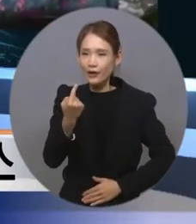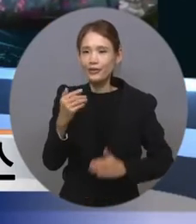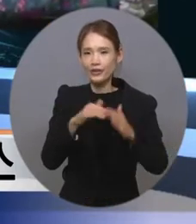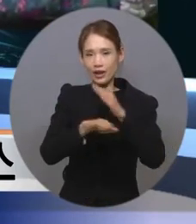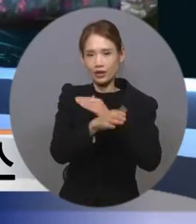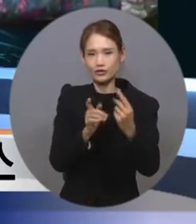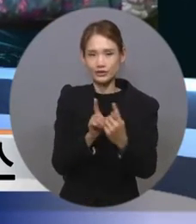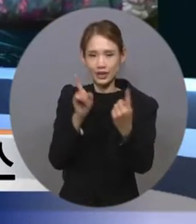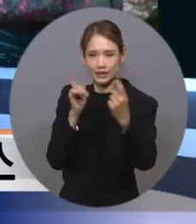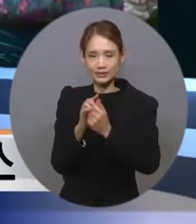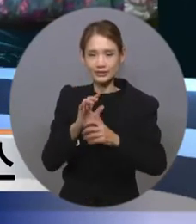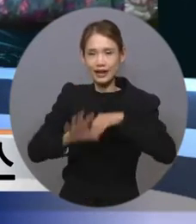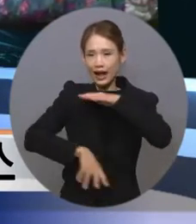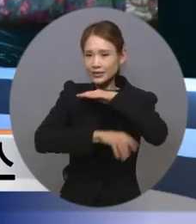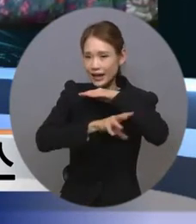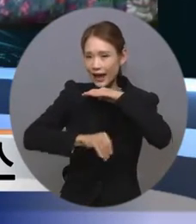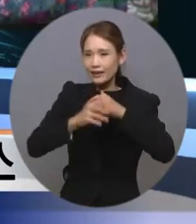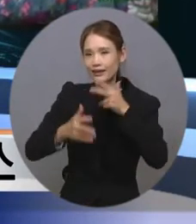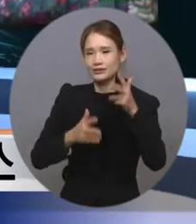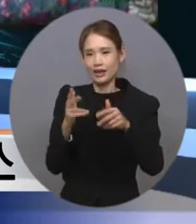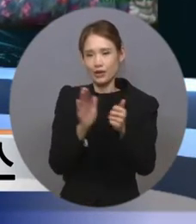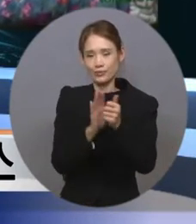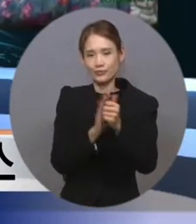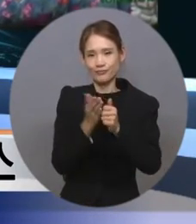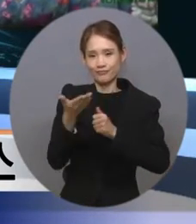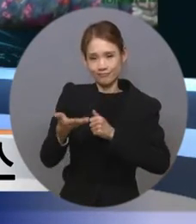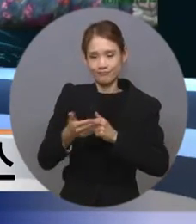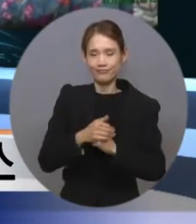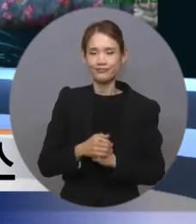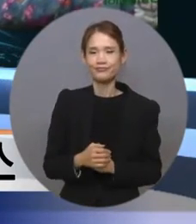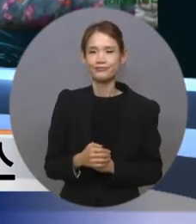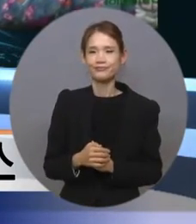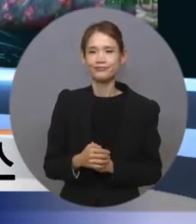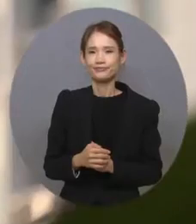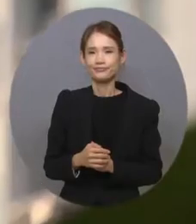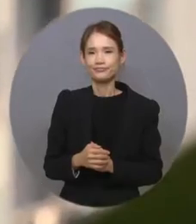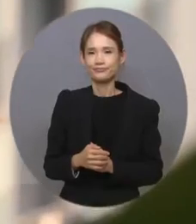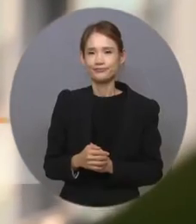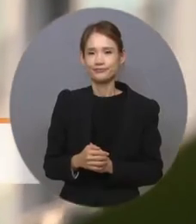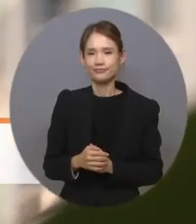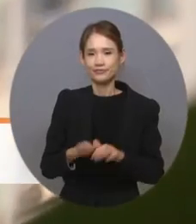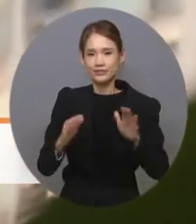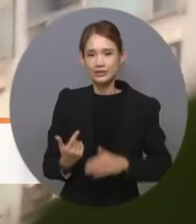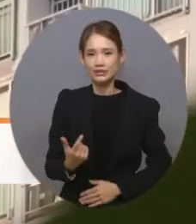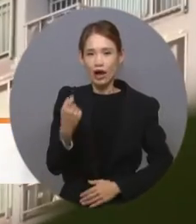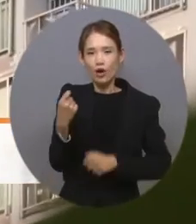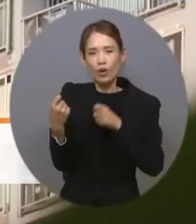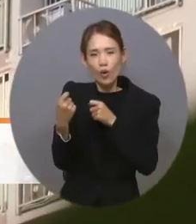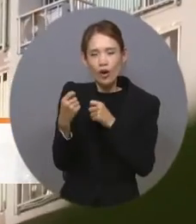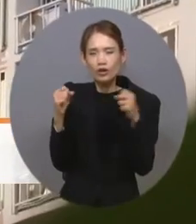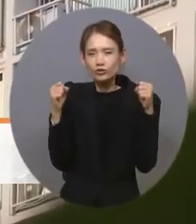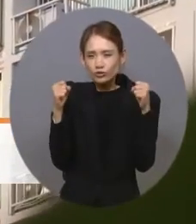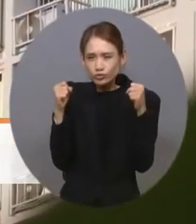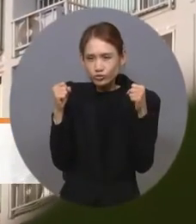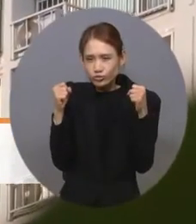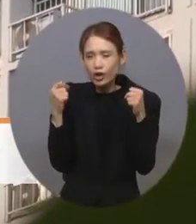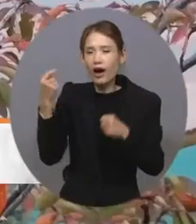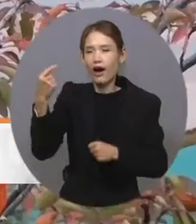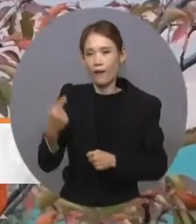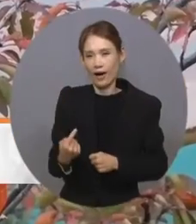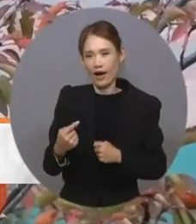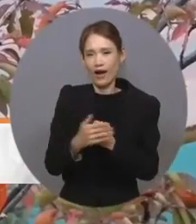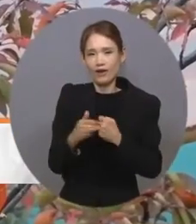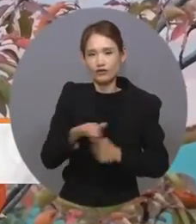세탁 사업 지원에 나섭니다. 보도에 권용찬 기자입니다. 이제 곧 닥칠 매서운 겨울추위는